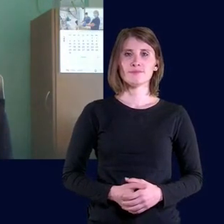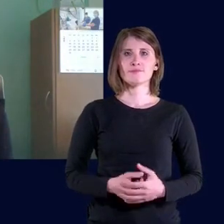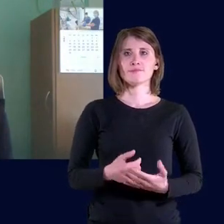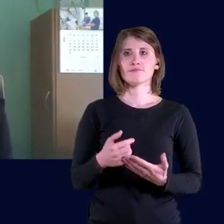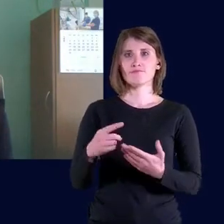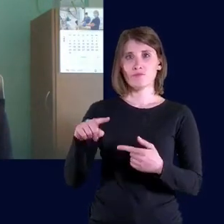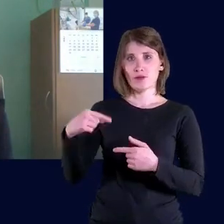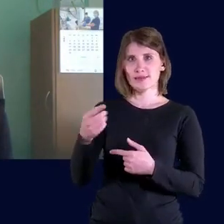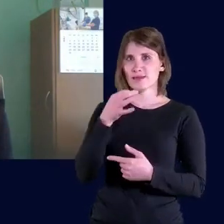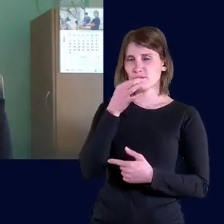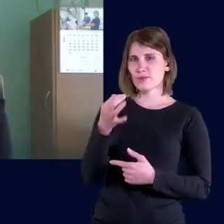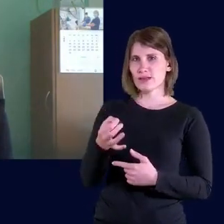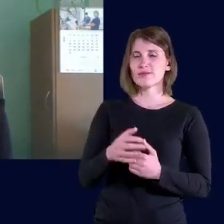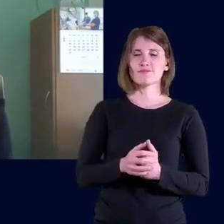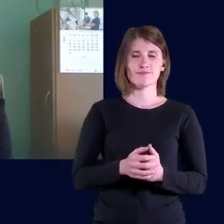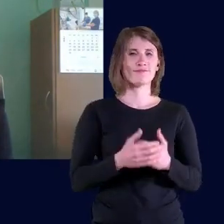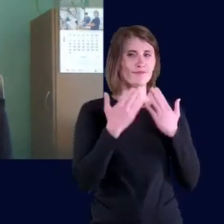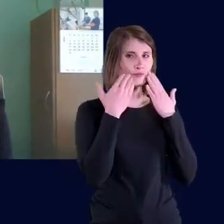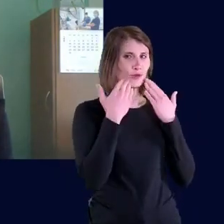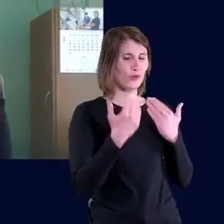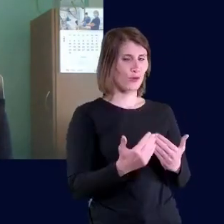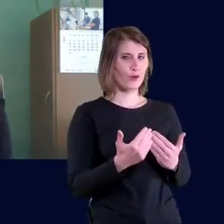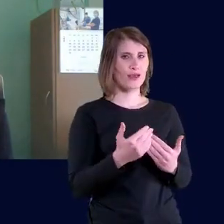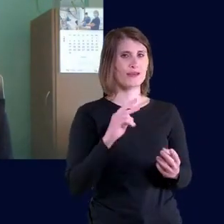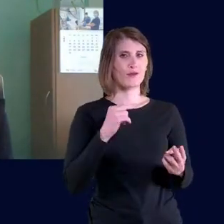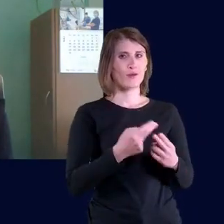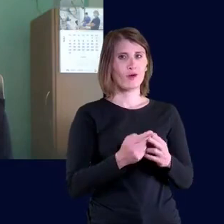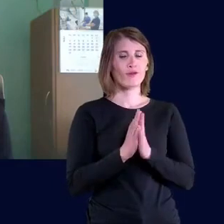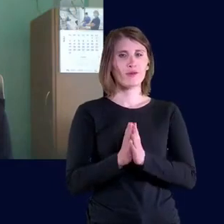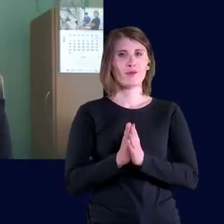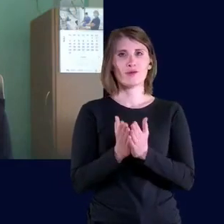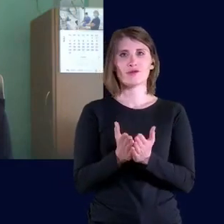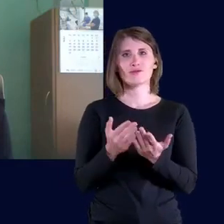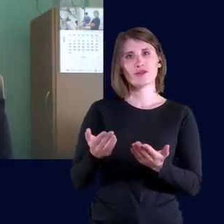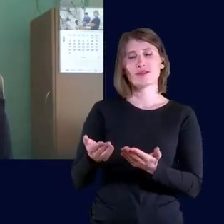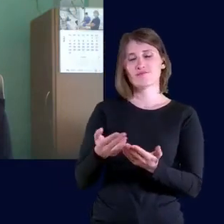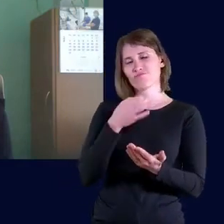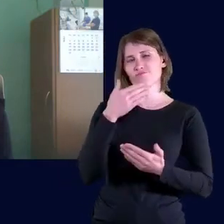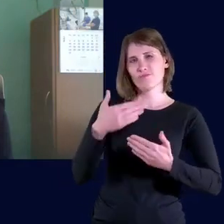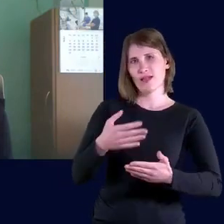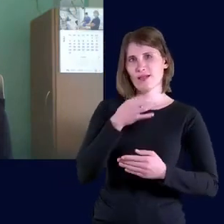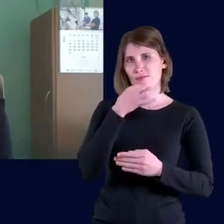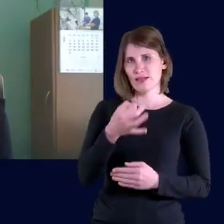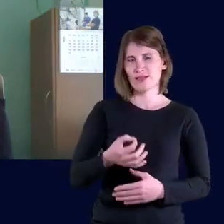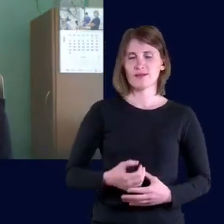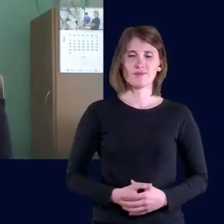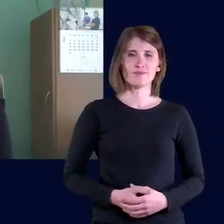dostępna dziękuję za odpowiedź Poprosimy Następne pytanie